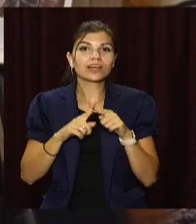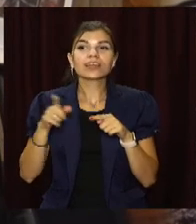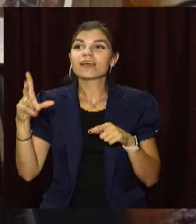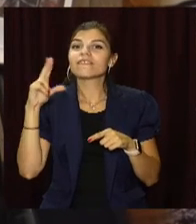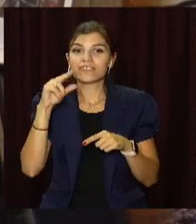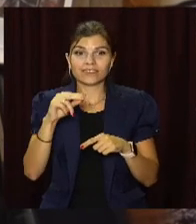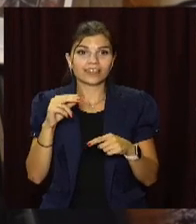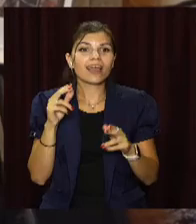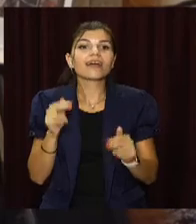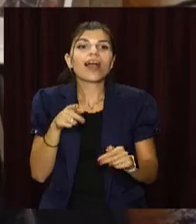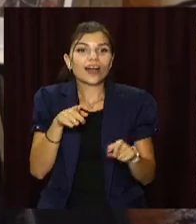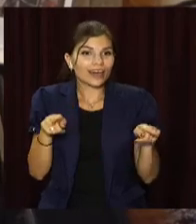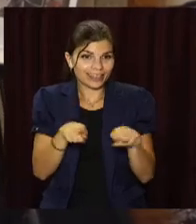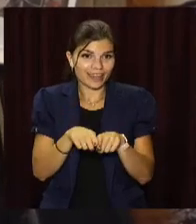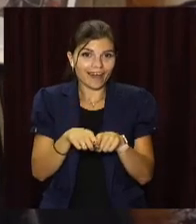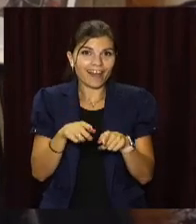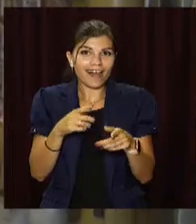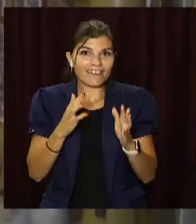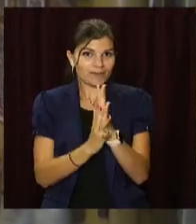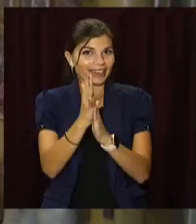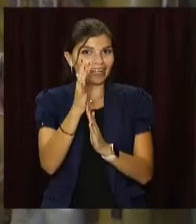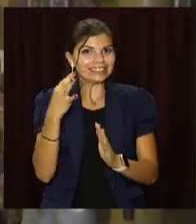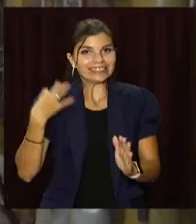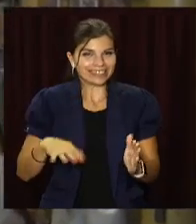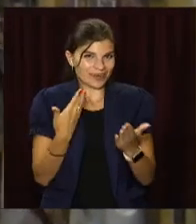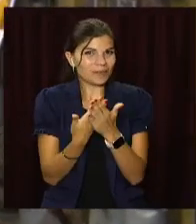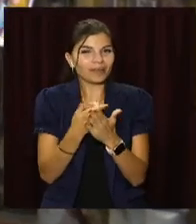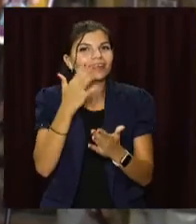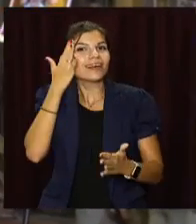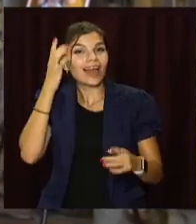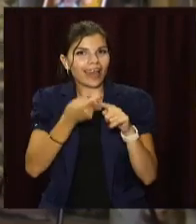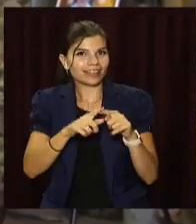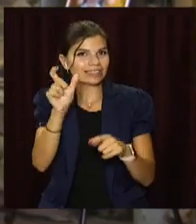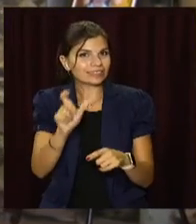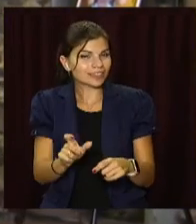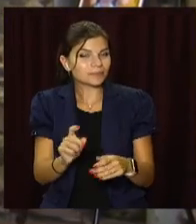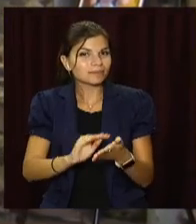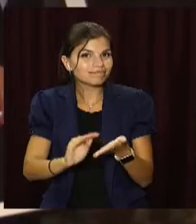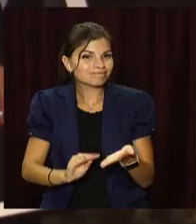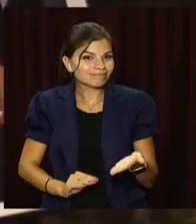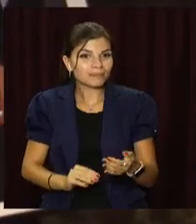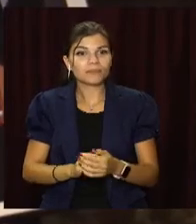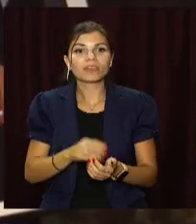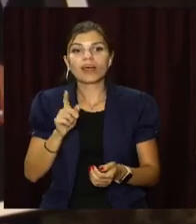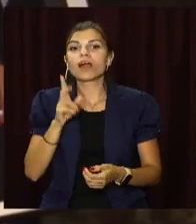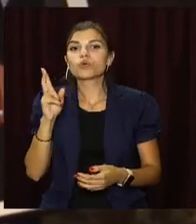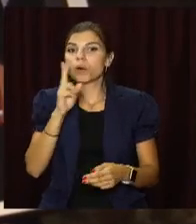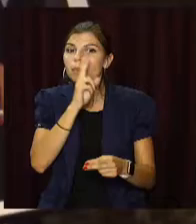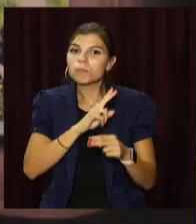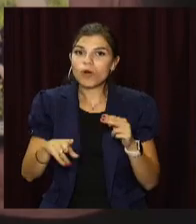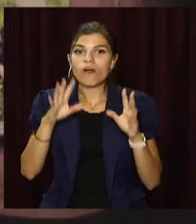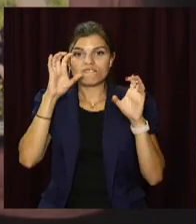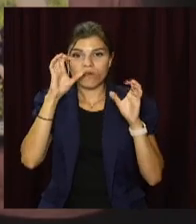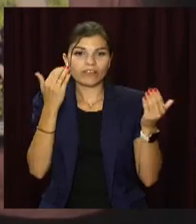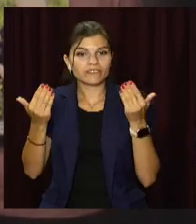промовиш, як же ти підріс, Максим. Світлини українських бійців, які зникли безвісти або опинилися в полоні, на